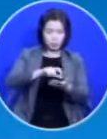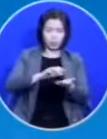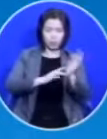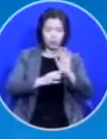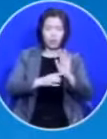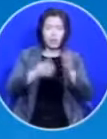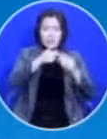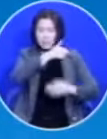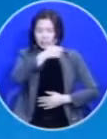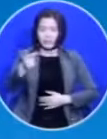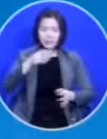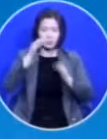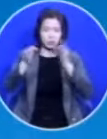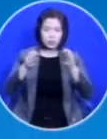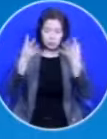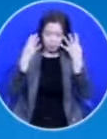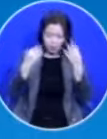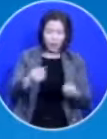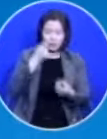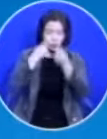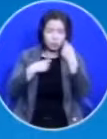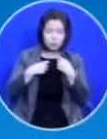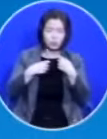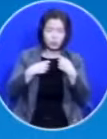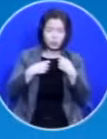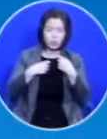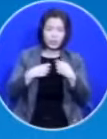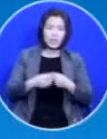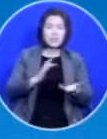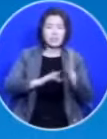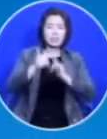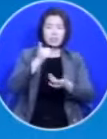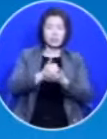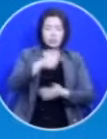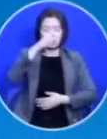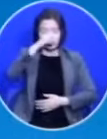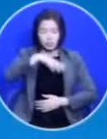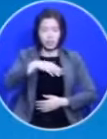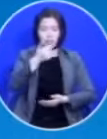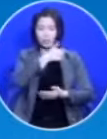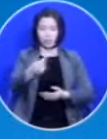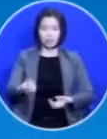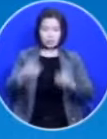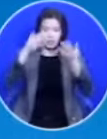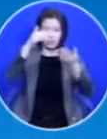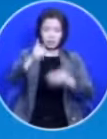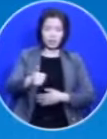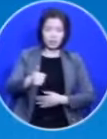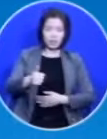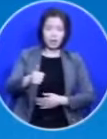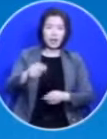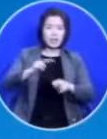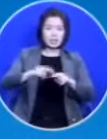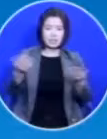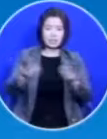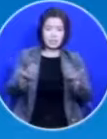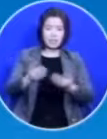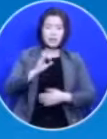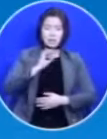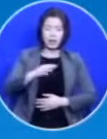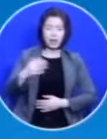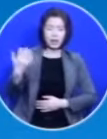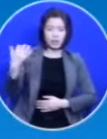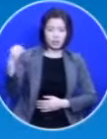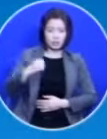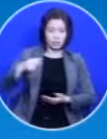많은 눈물이라고 예수님은 그냥 대제자 직분 가지고 그리고서